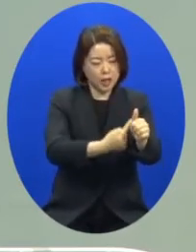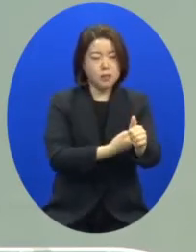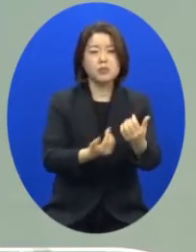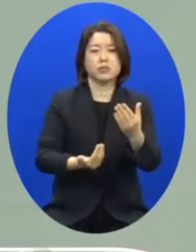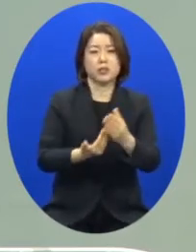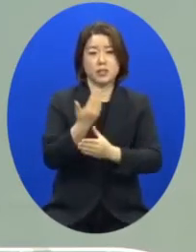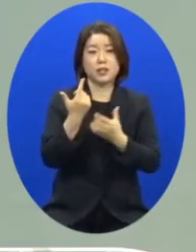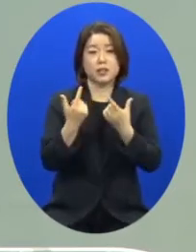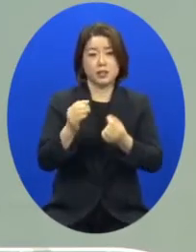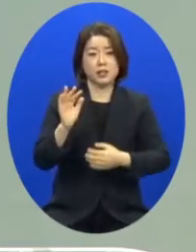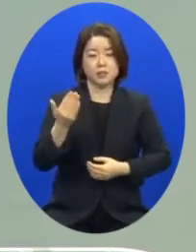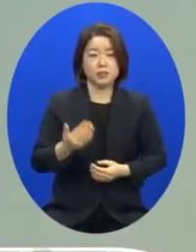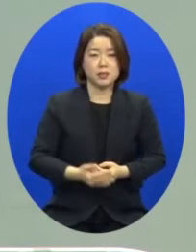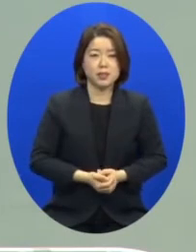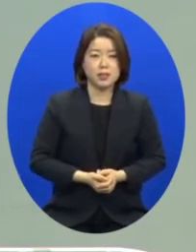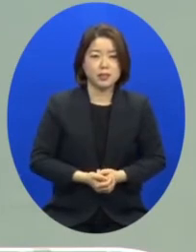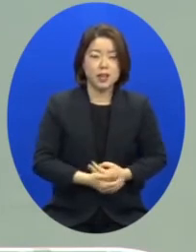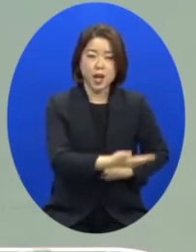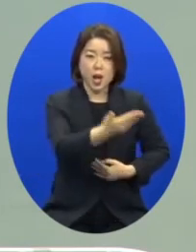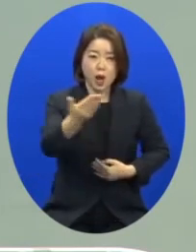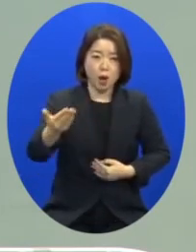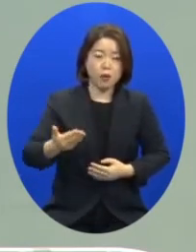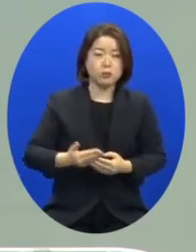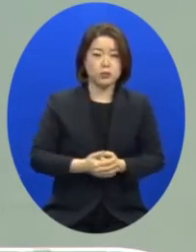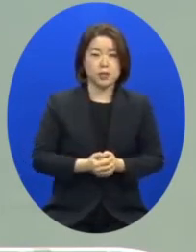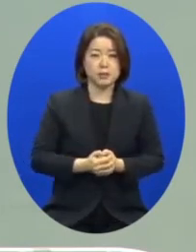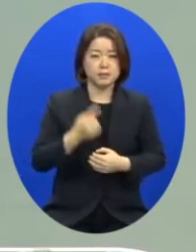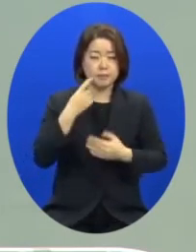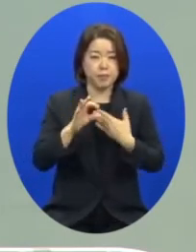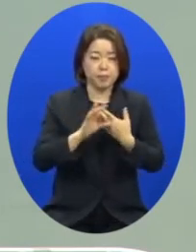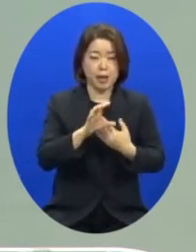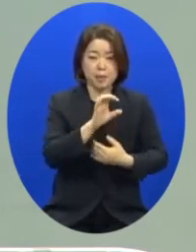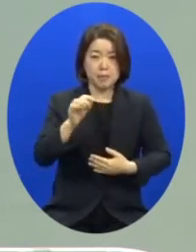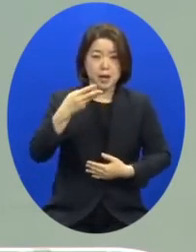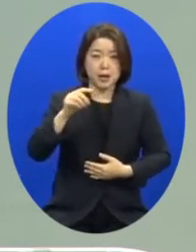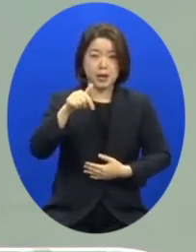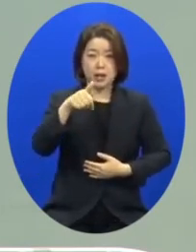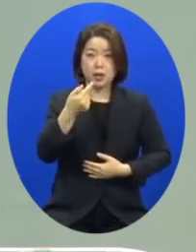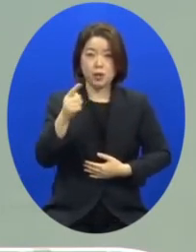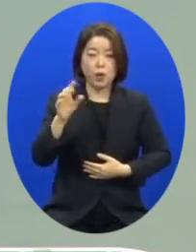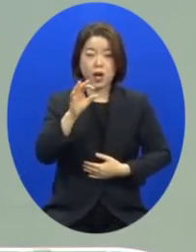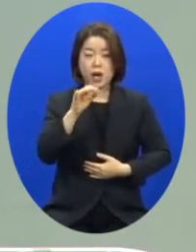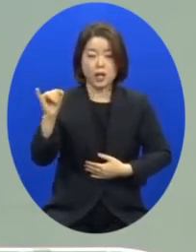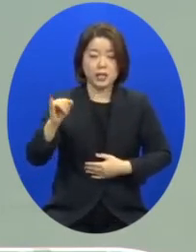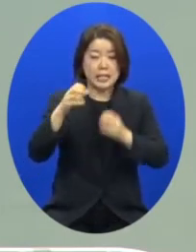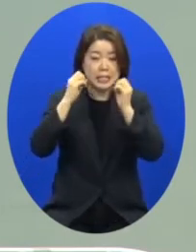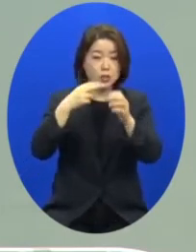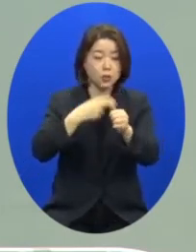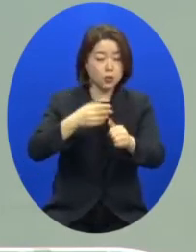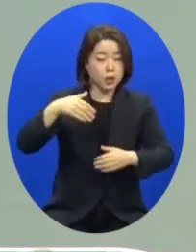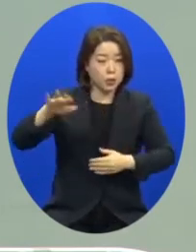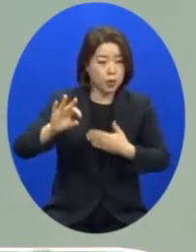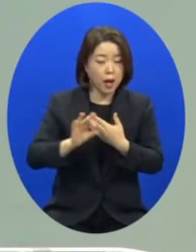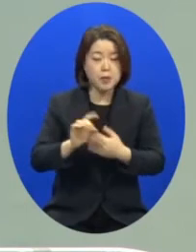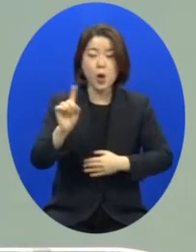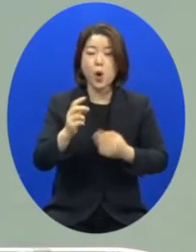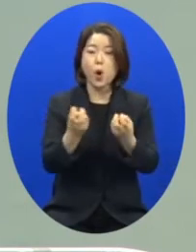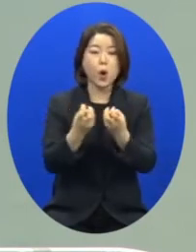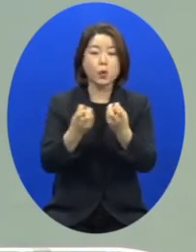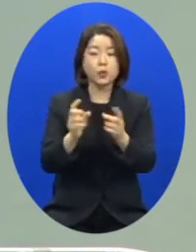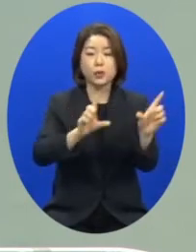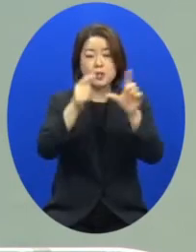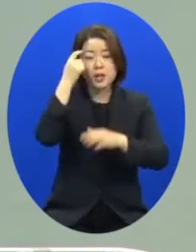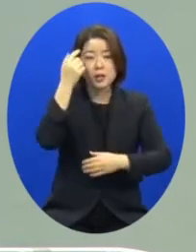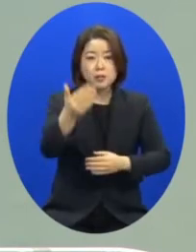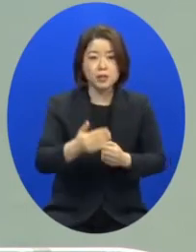생깁니다 여러분이 만약에 파라과이를 선교사를 가면 어떻게 사시겠습니까 하나님만 전적으로